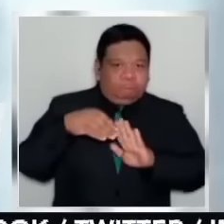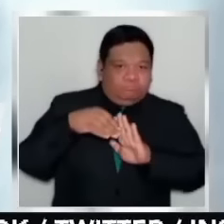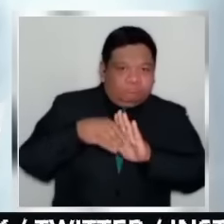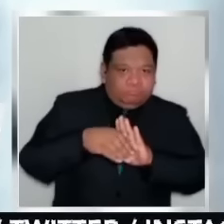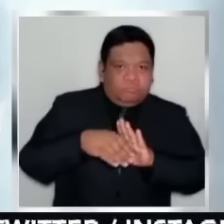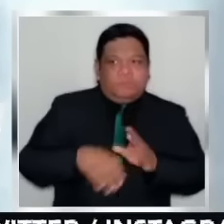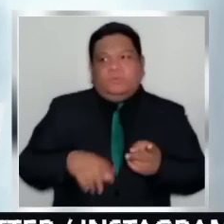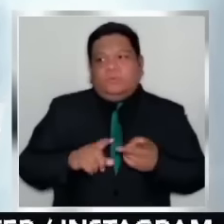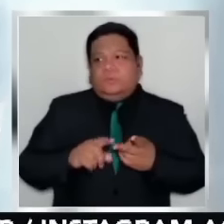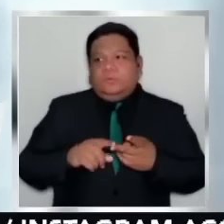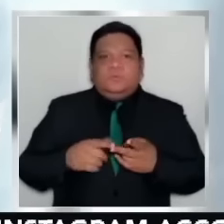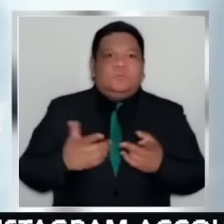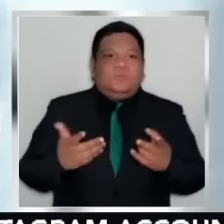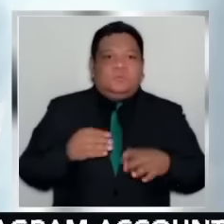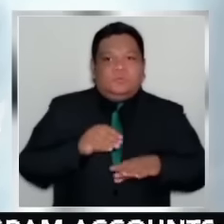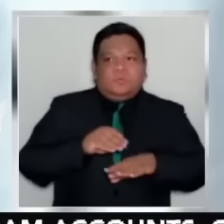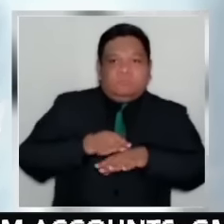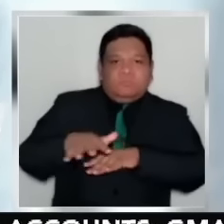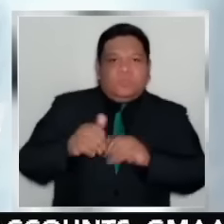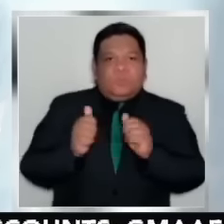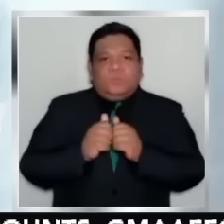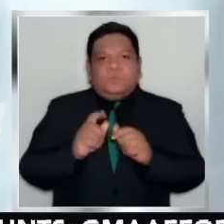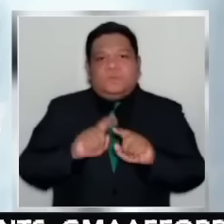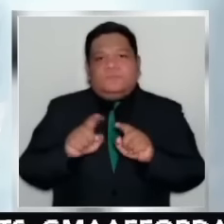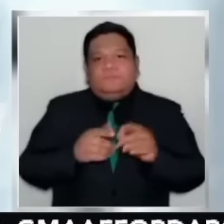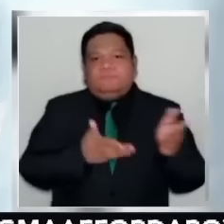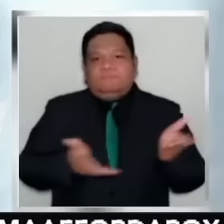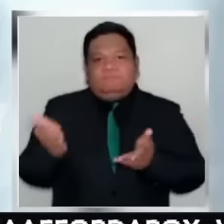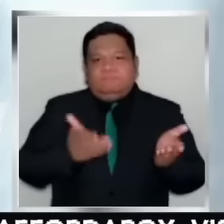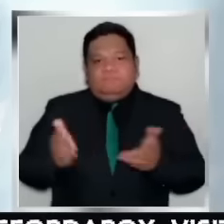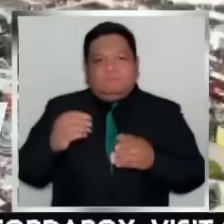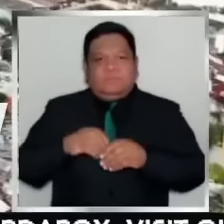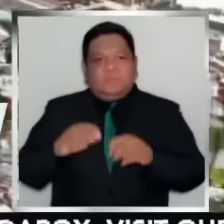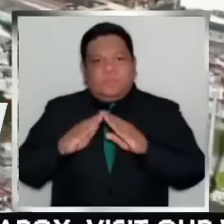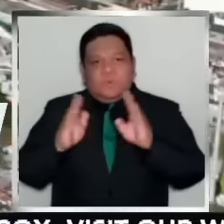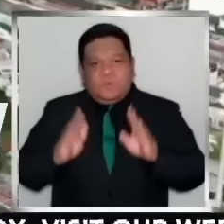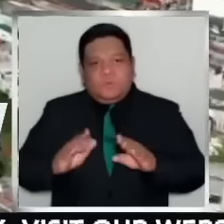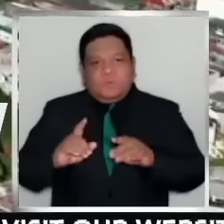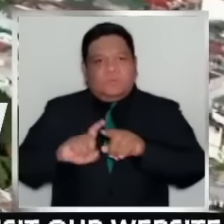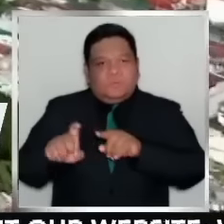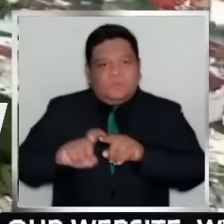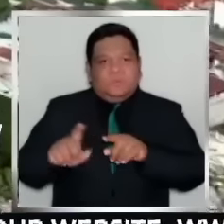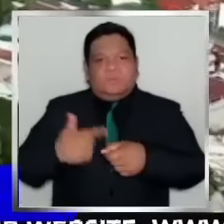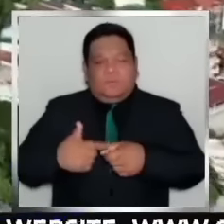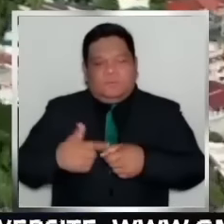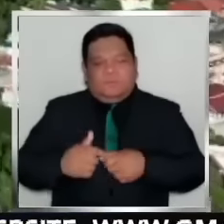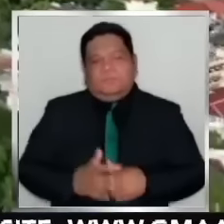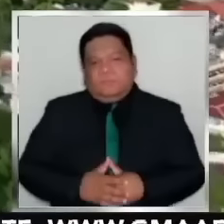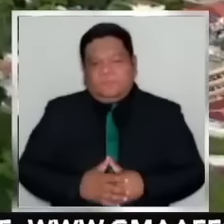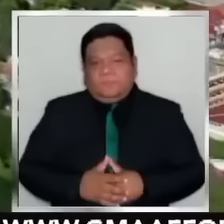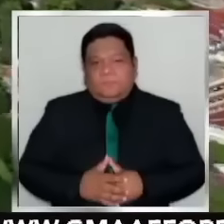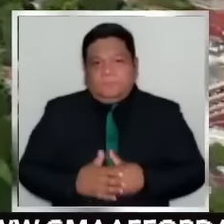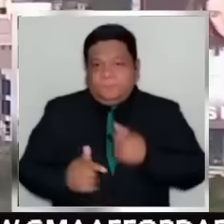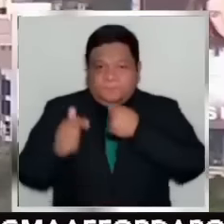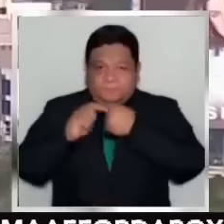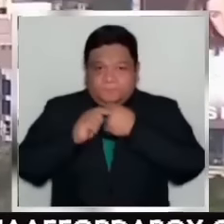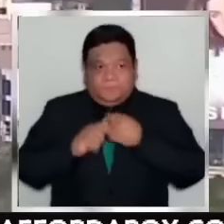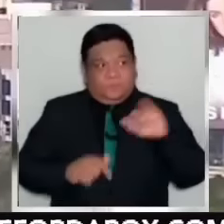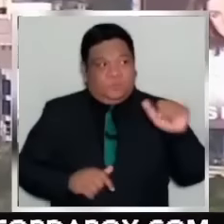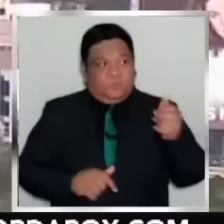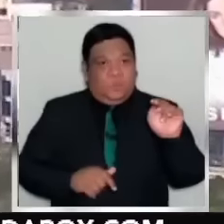din siya dun sa mga commodities na nasa housing, water, electricity, gas, and other fuels. Kung mula Enero hanggang Abril, makikitang bumaba